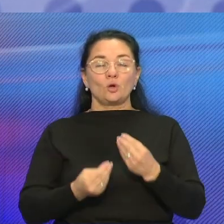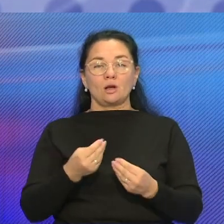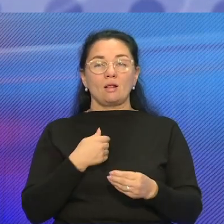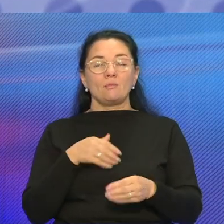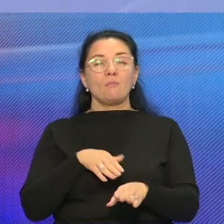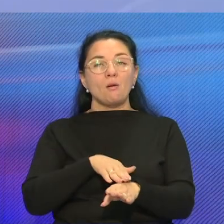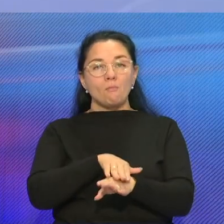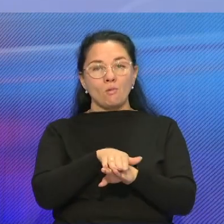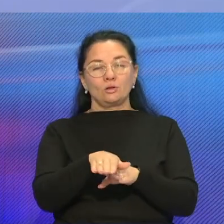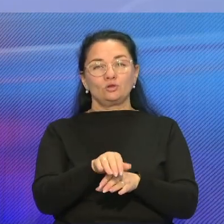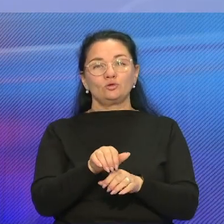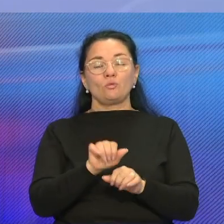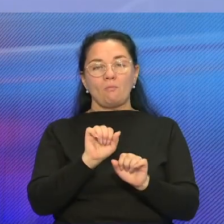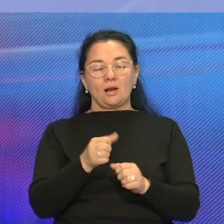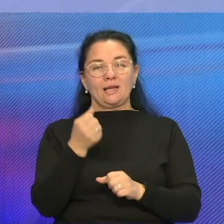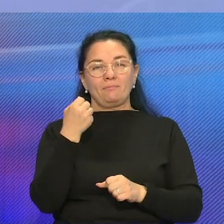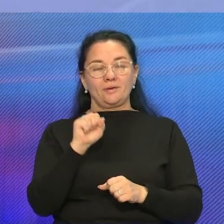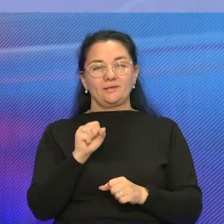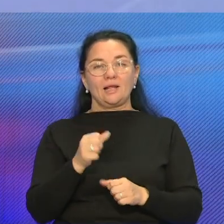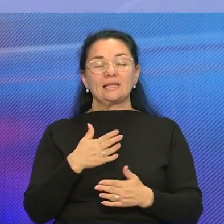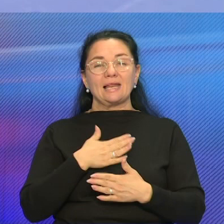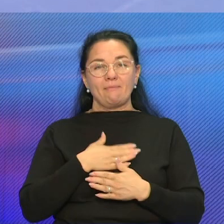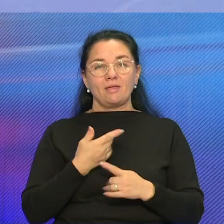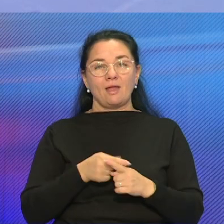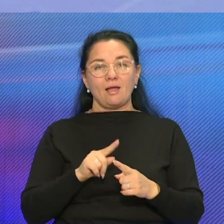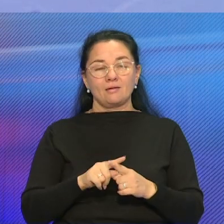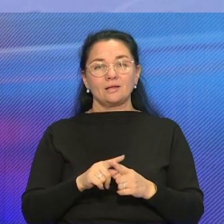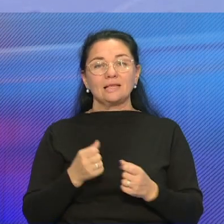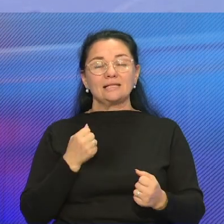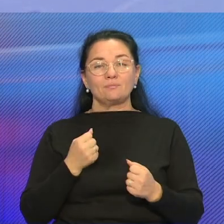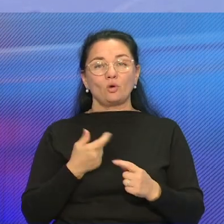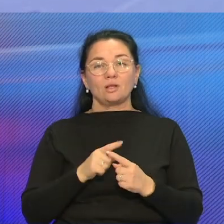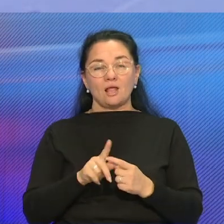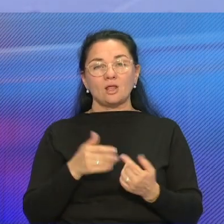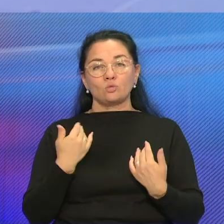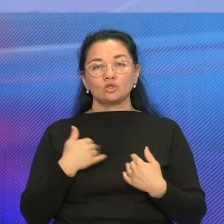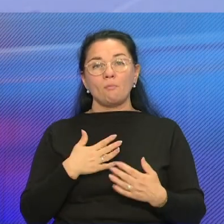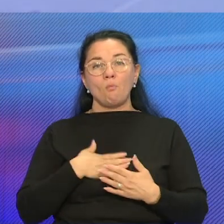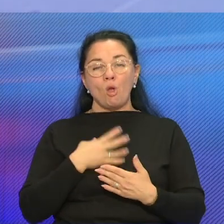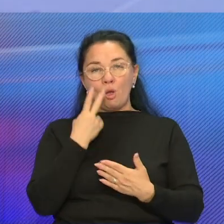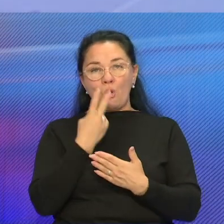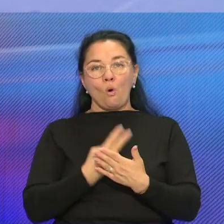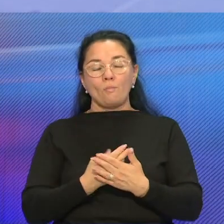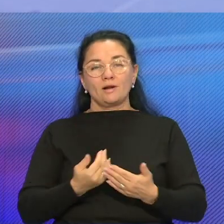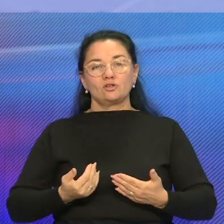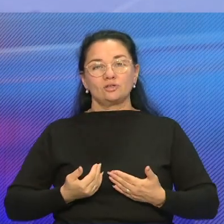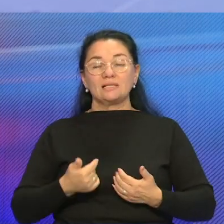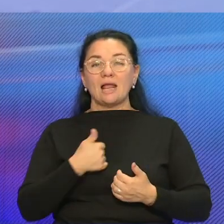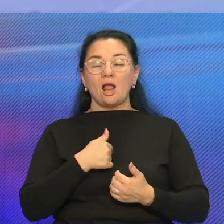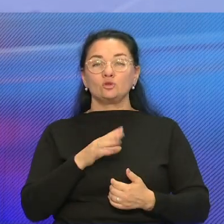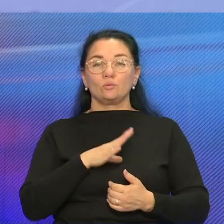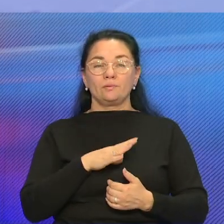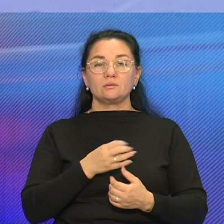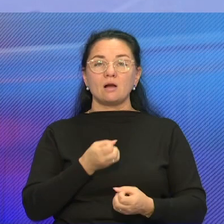змогли їх побезти. Для мене заняття волейболом – це образ життя вже пачте. Я хочу стати большим,